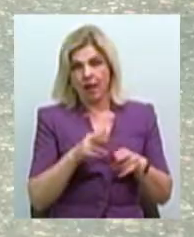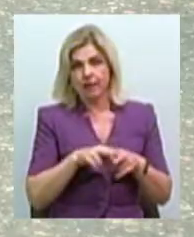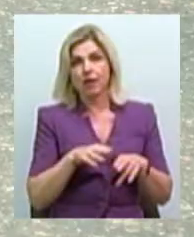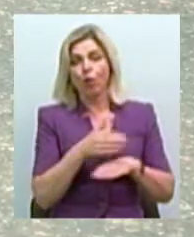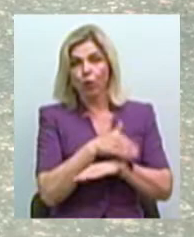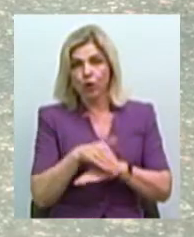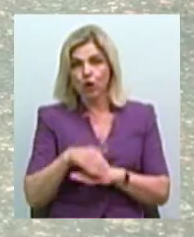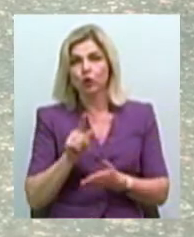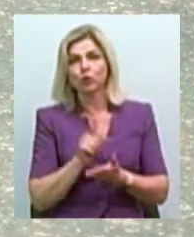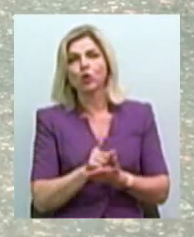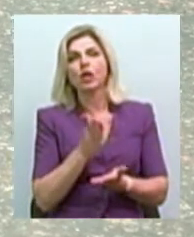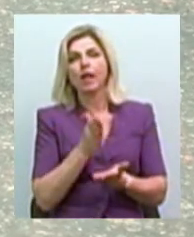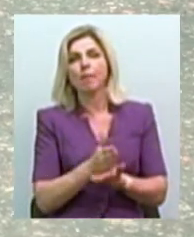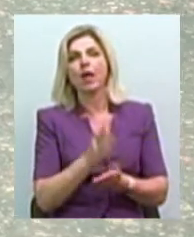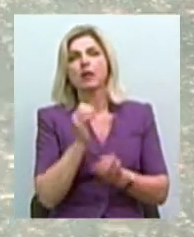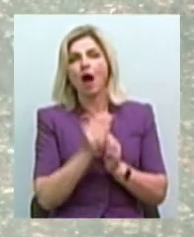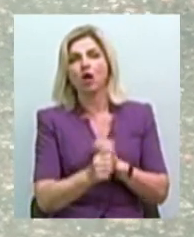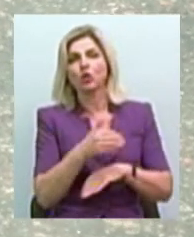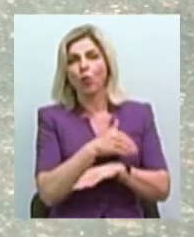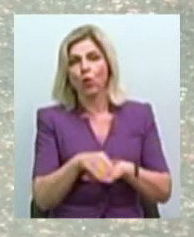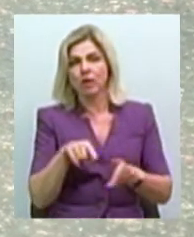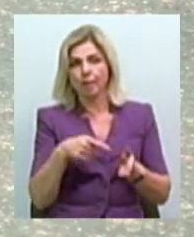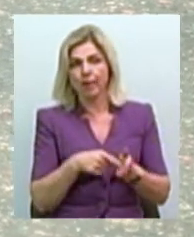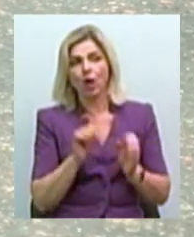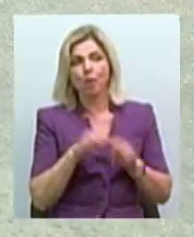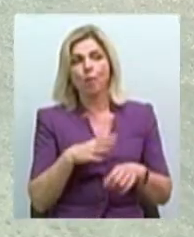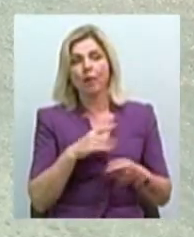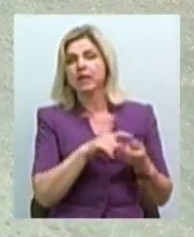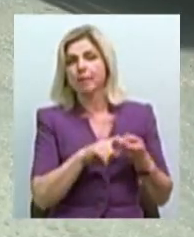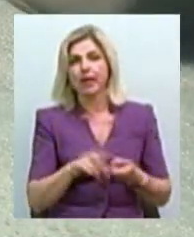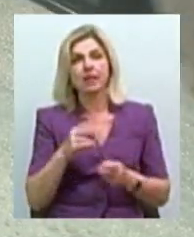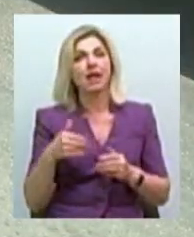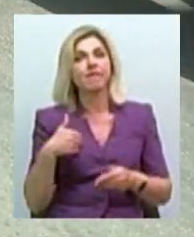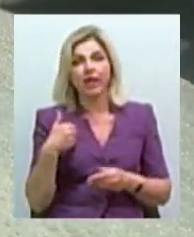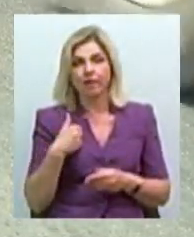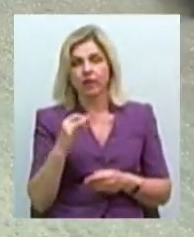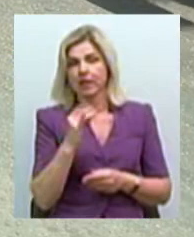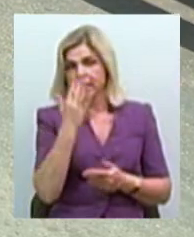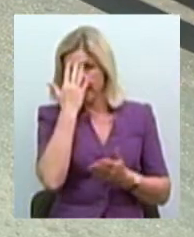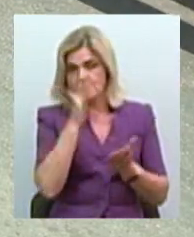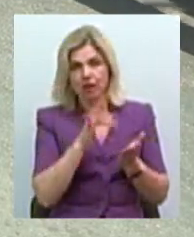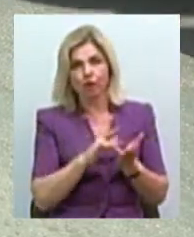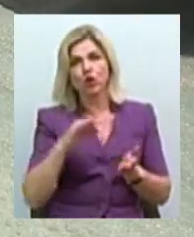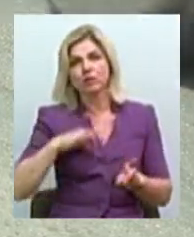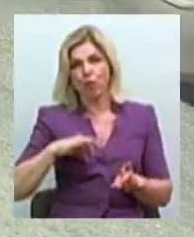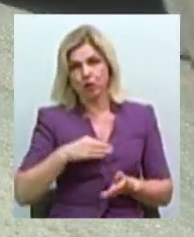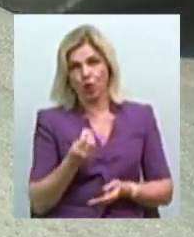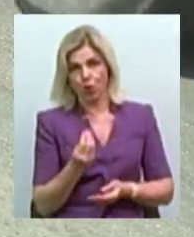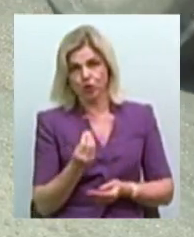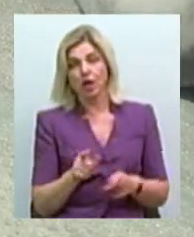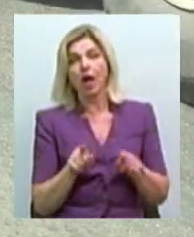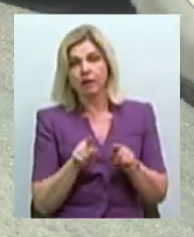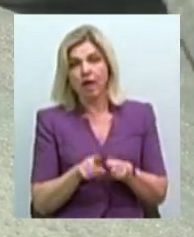мати кожна вулиця міста, може призвести не лише до неефективного, а й нецільового використання коштів. Також,